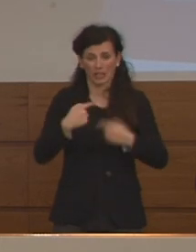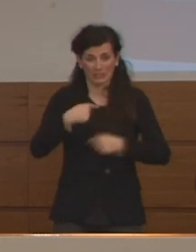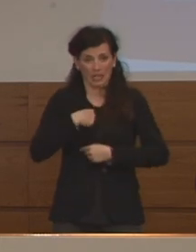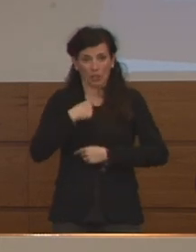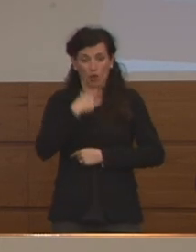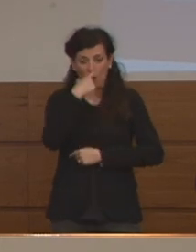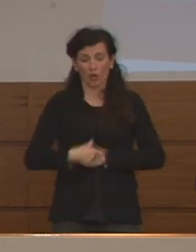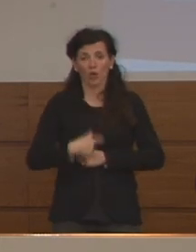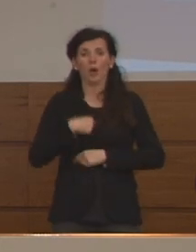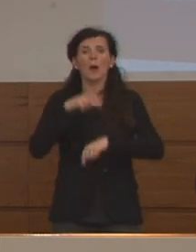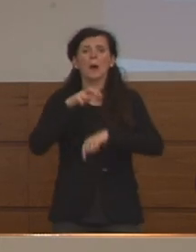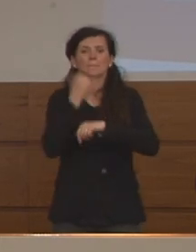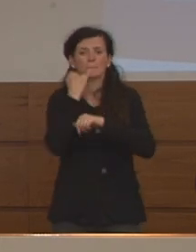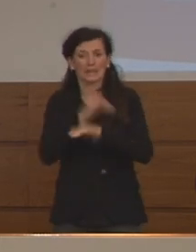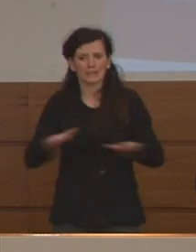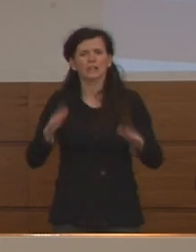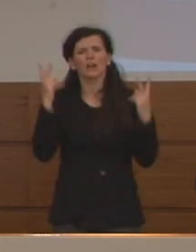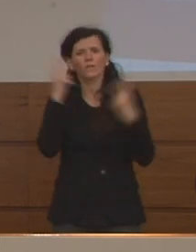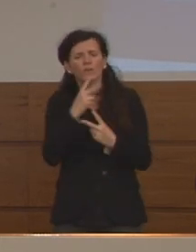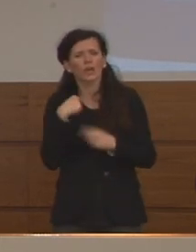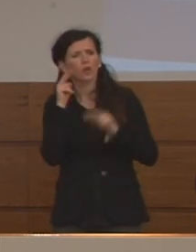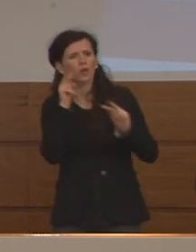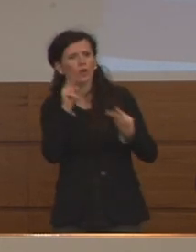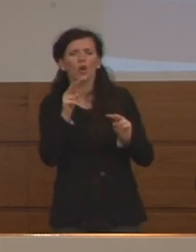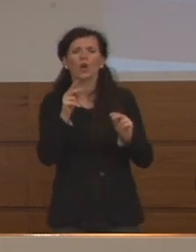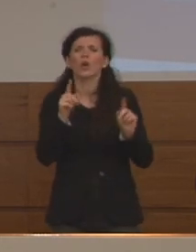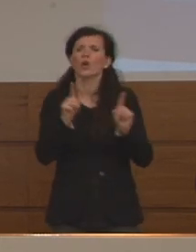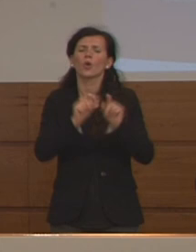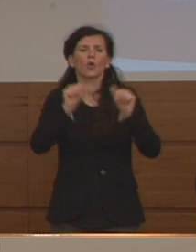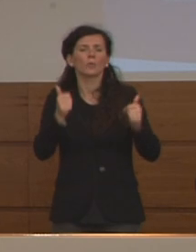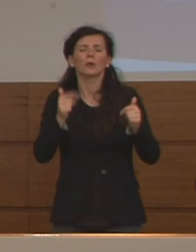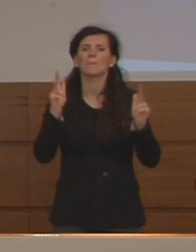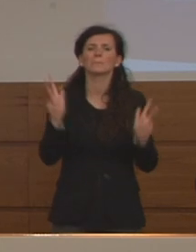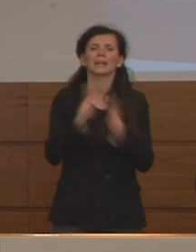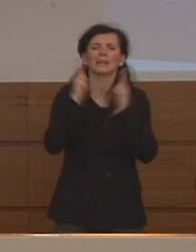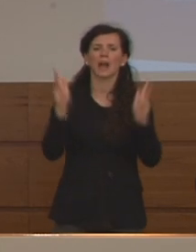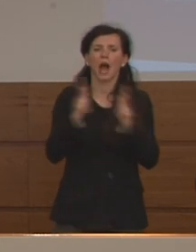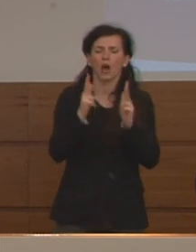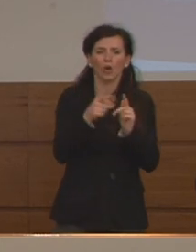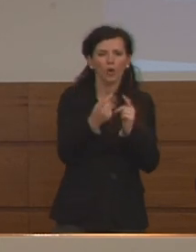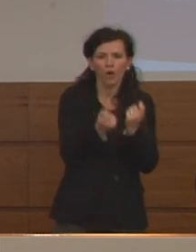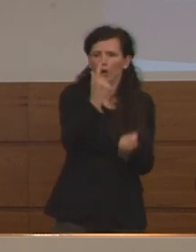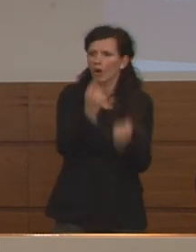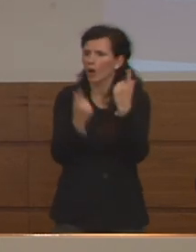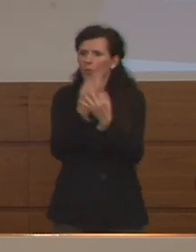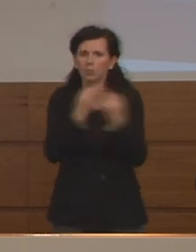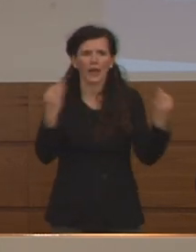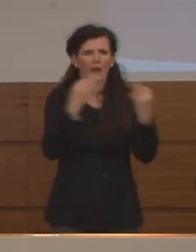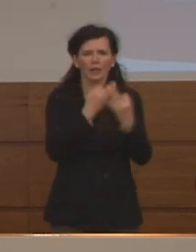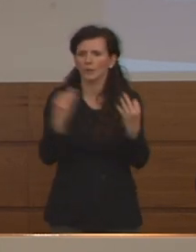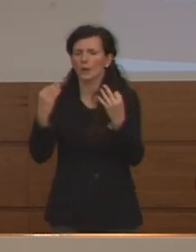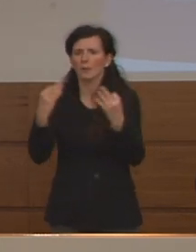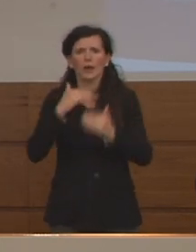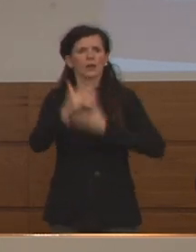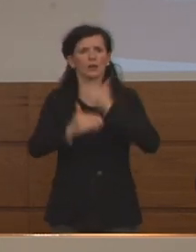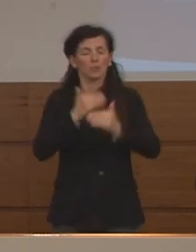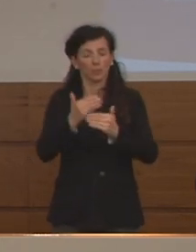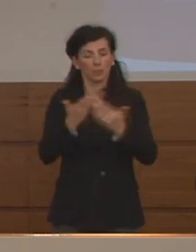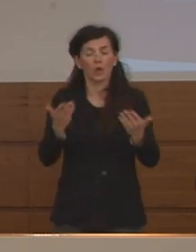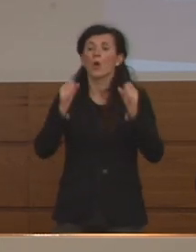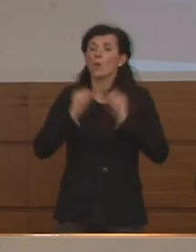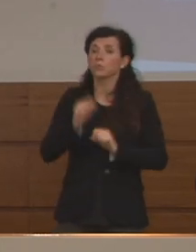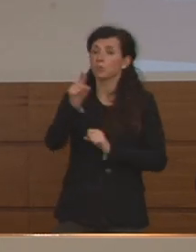sorpreso del continuo miracolo che viene fatto in tutti i campi questo ovviamente non giustifica delle situazioni nelle quali se c'era l'indicazione a farlo non è